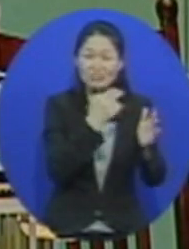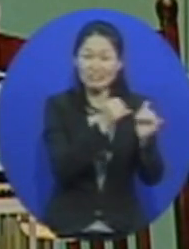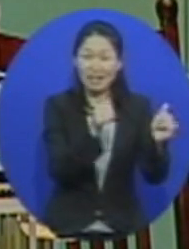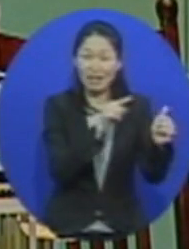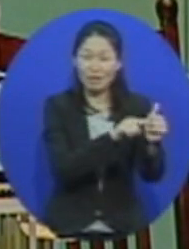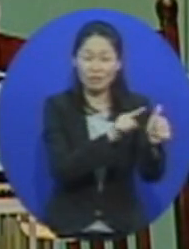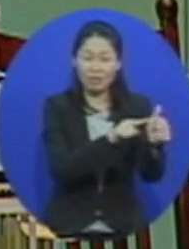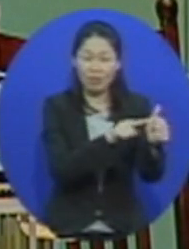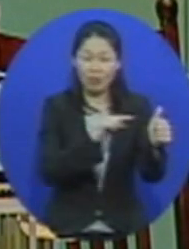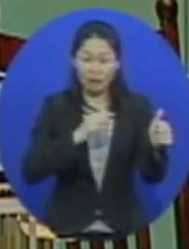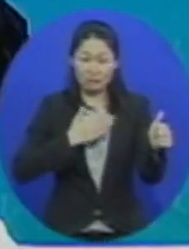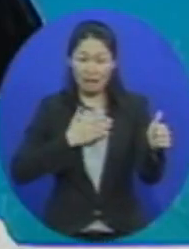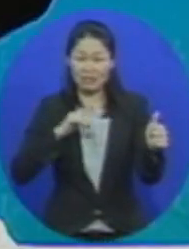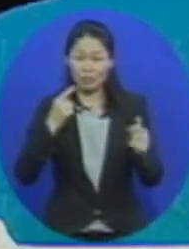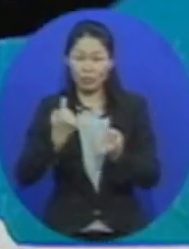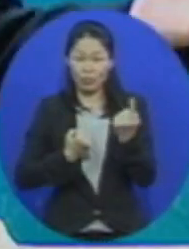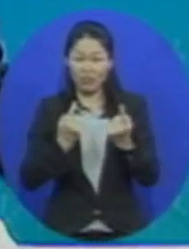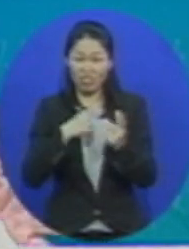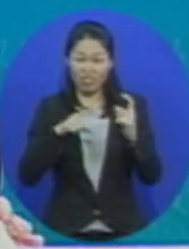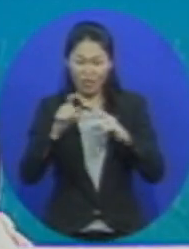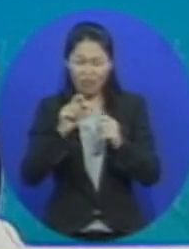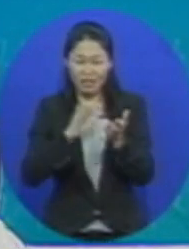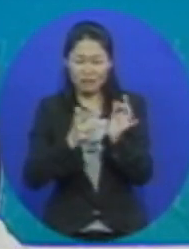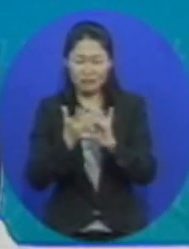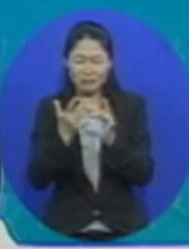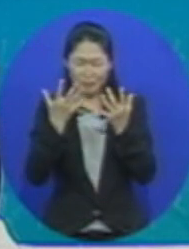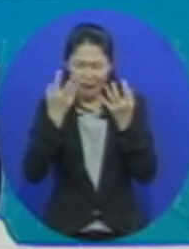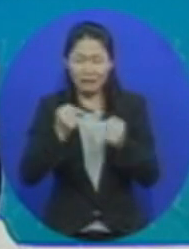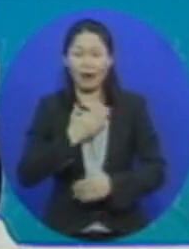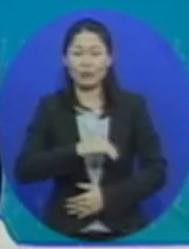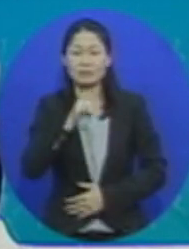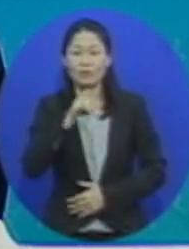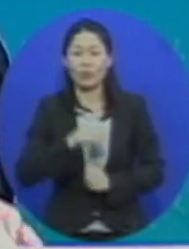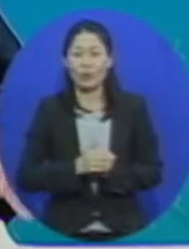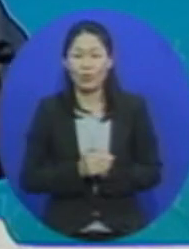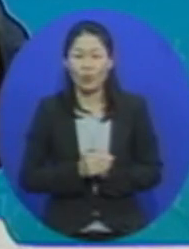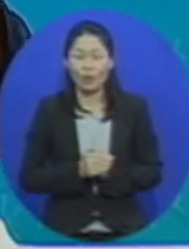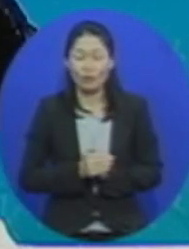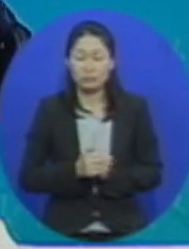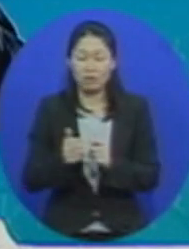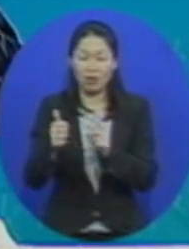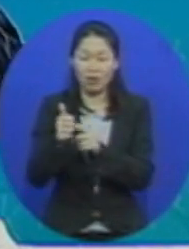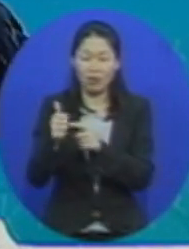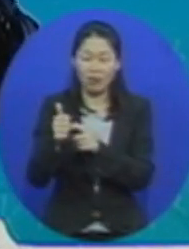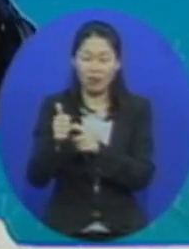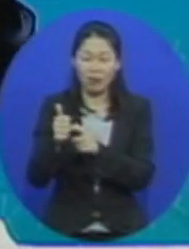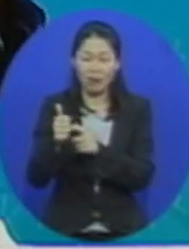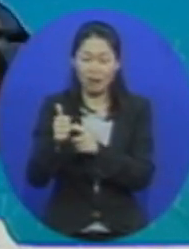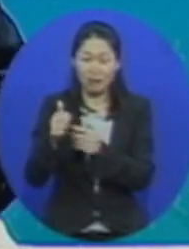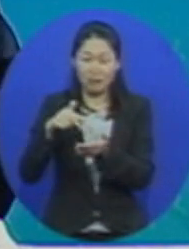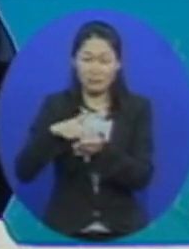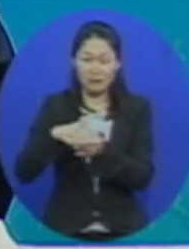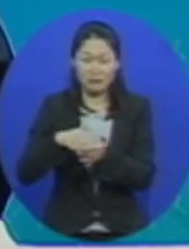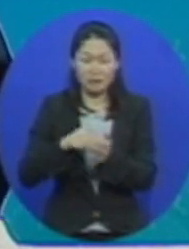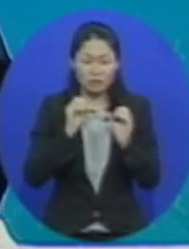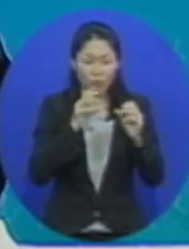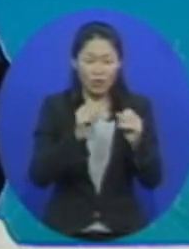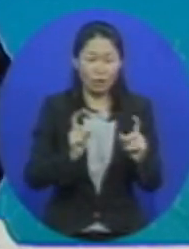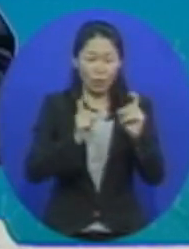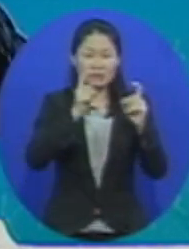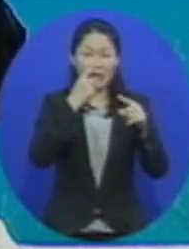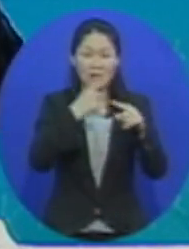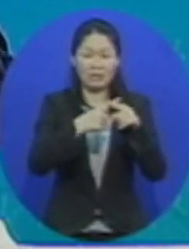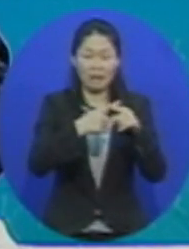자기보다 예수를 더 많이 아는 거예요 그래서 2분이 전도하고 그분과 논쟁 하다가